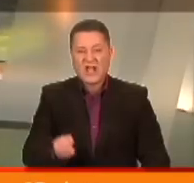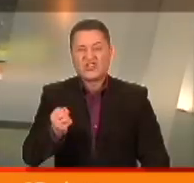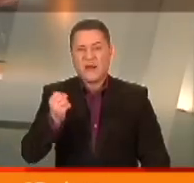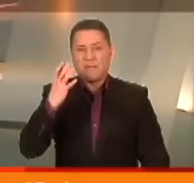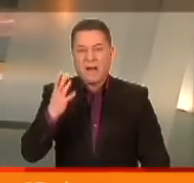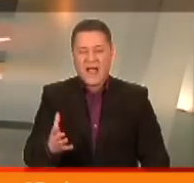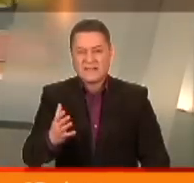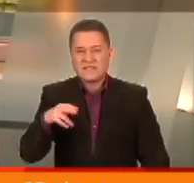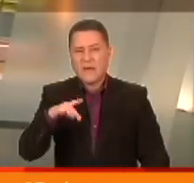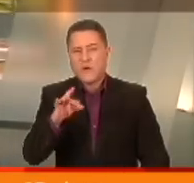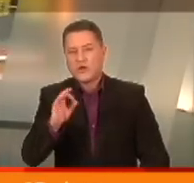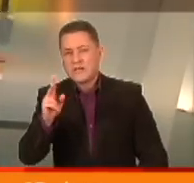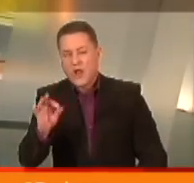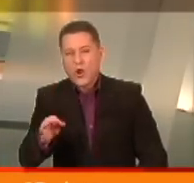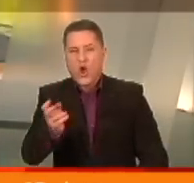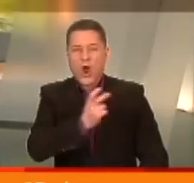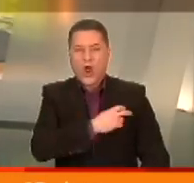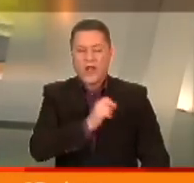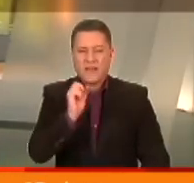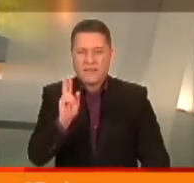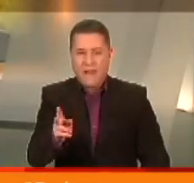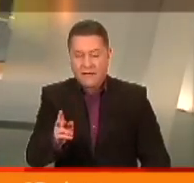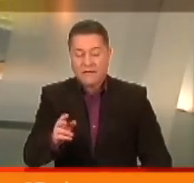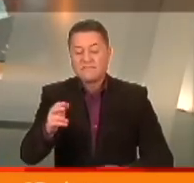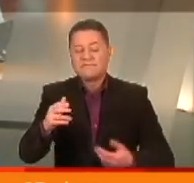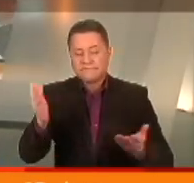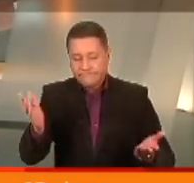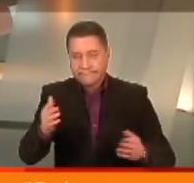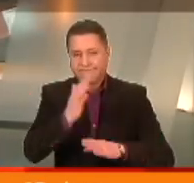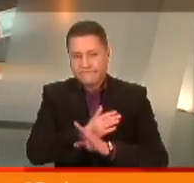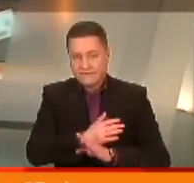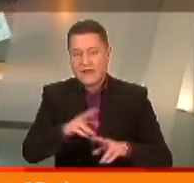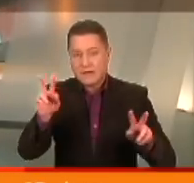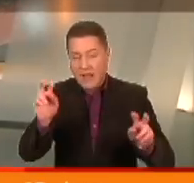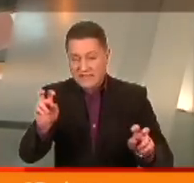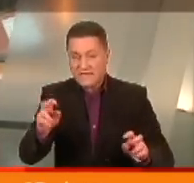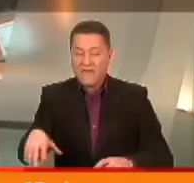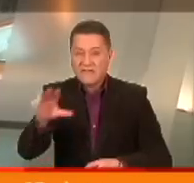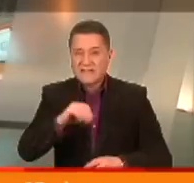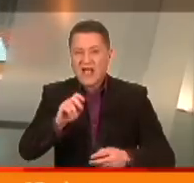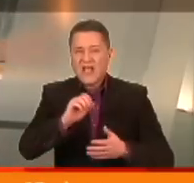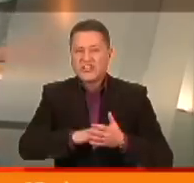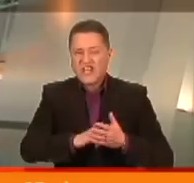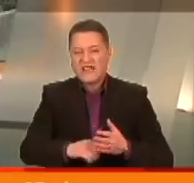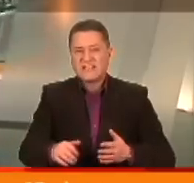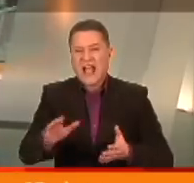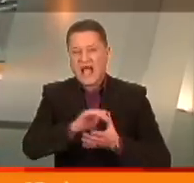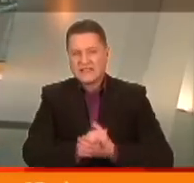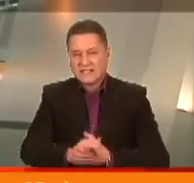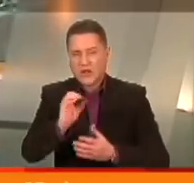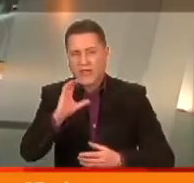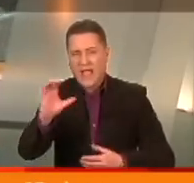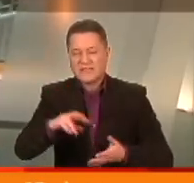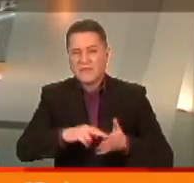Шампанське, просеко, коньяк. Україна прощається зі звичними для споживача назвами. Усе через асоціацію з ЄС. Вона передбачає,